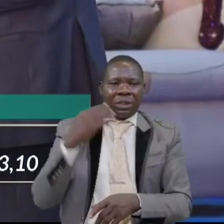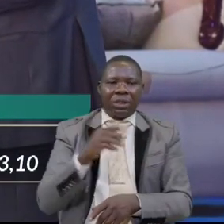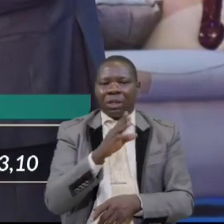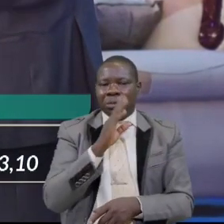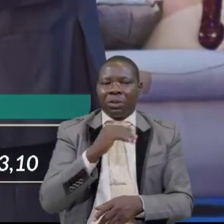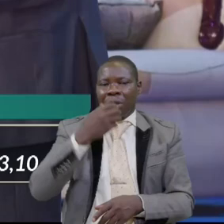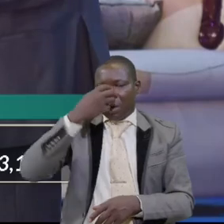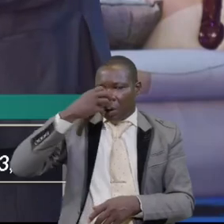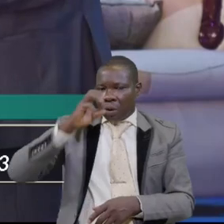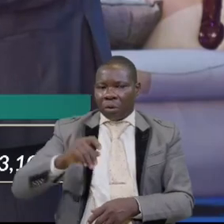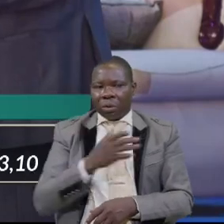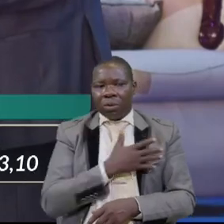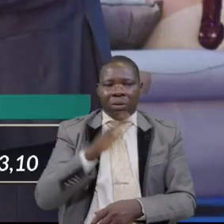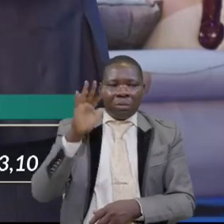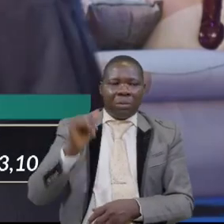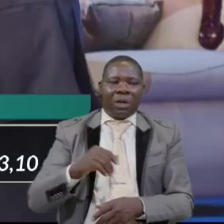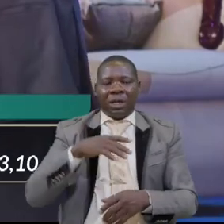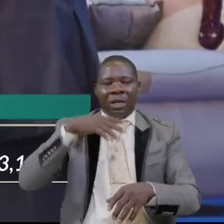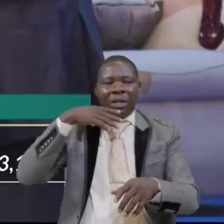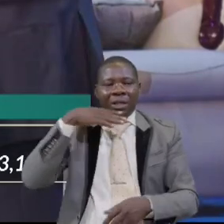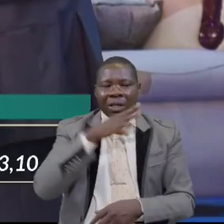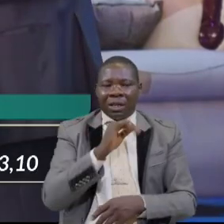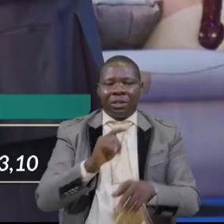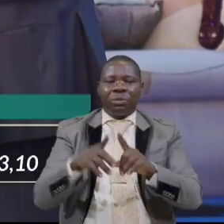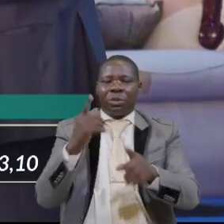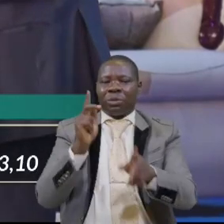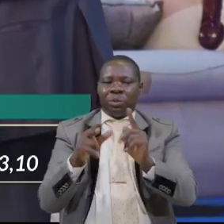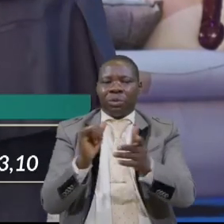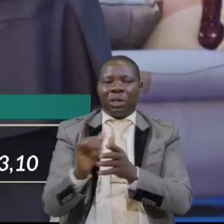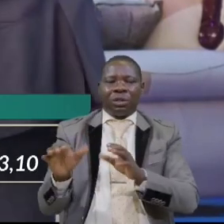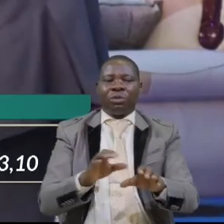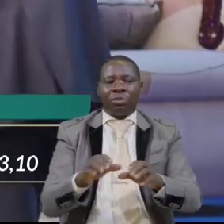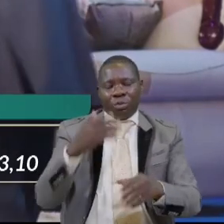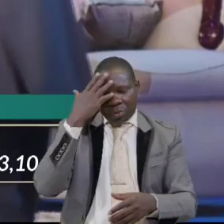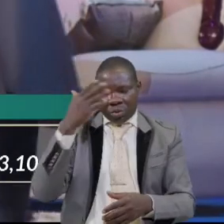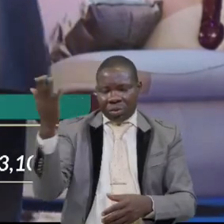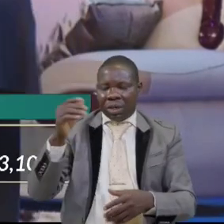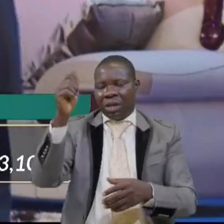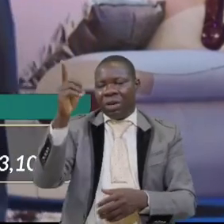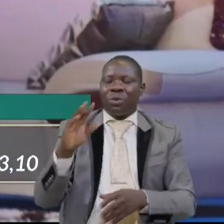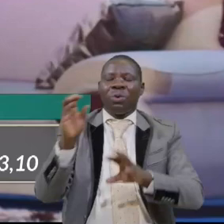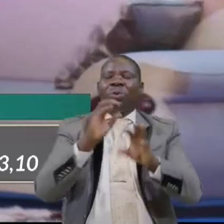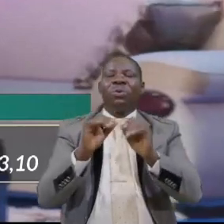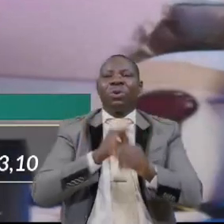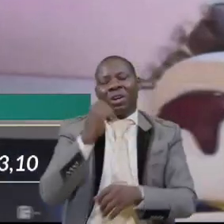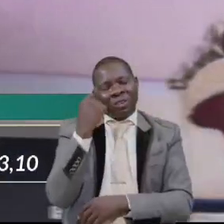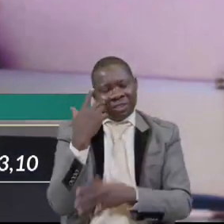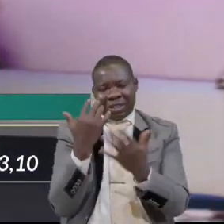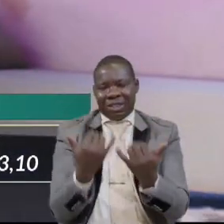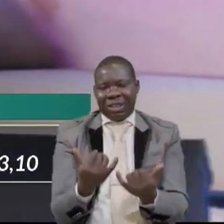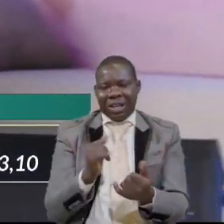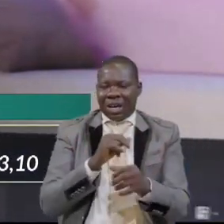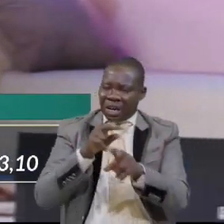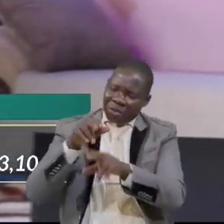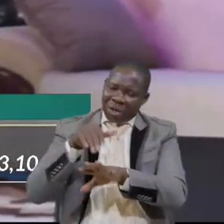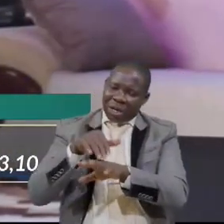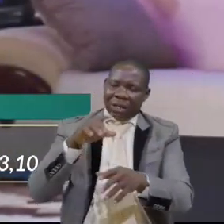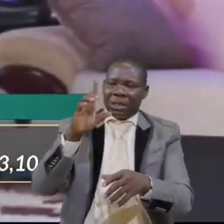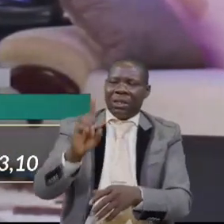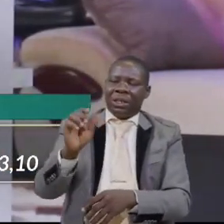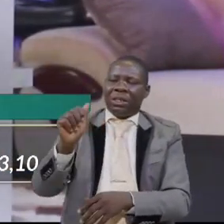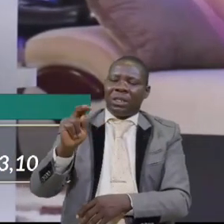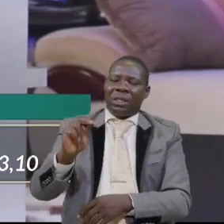qui connaîtront leur Dieu, je comprends maintenant, mais ceux du peuple qui connaîtront leur Dieu, Voyez Daniel, dans le chapitre 1,